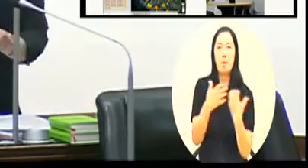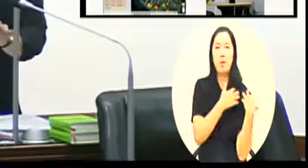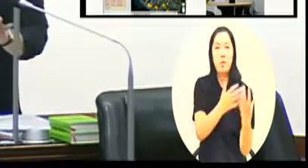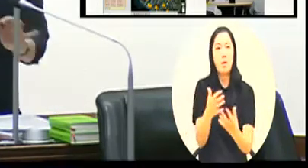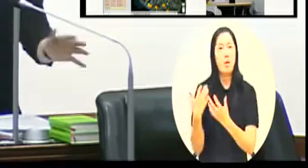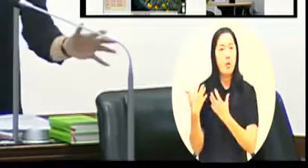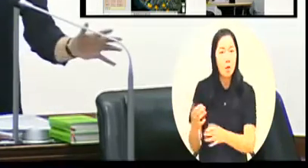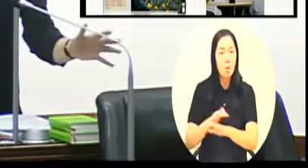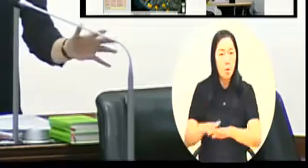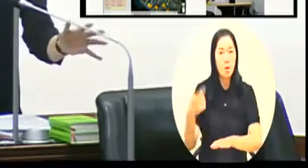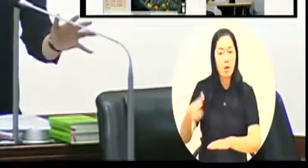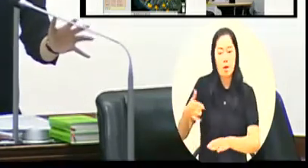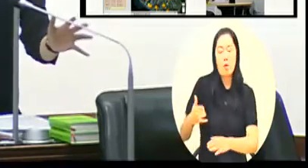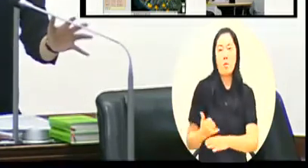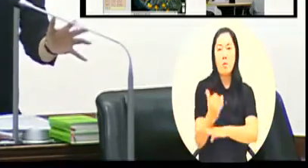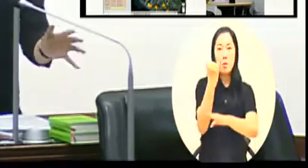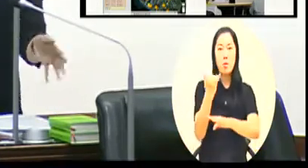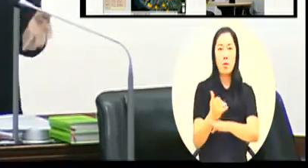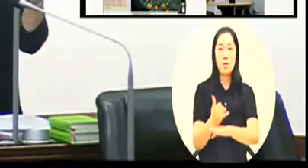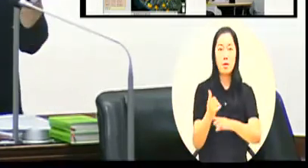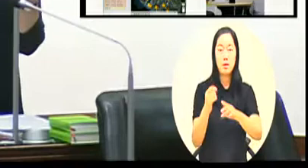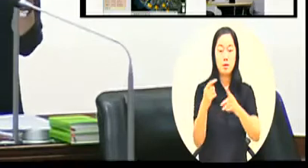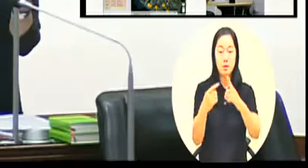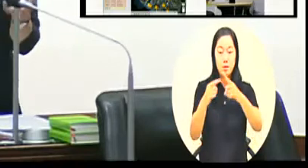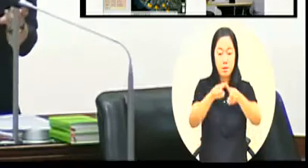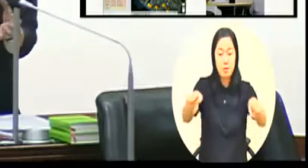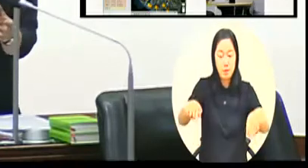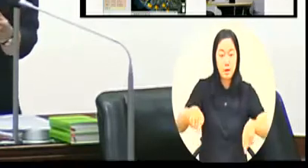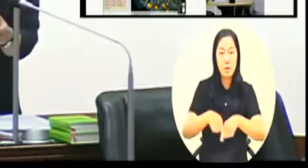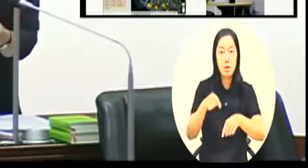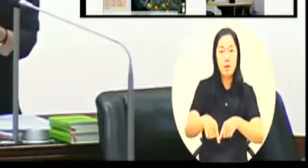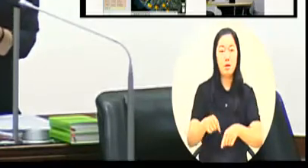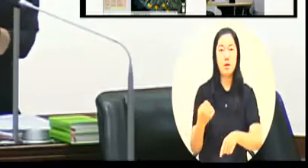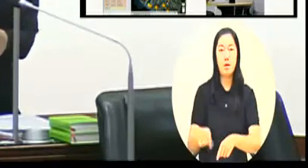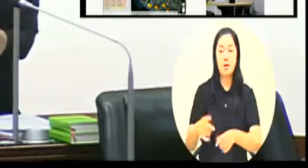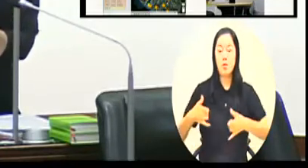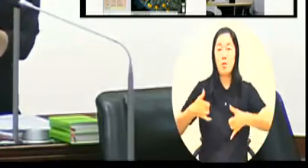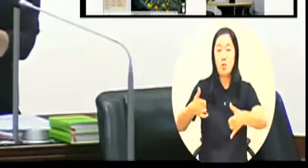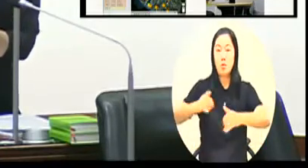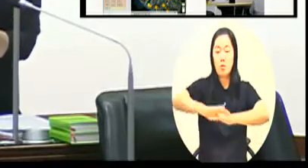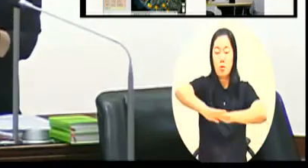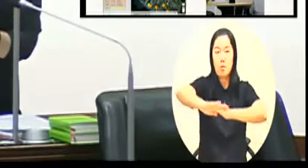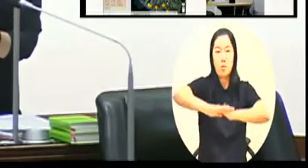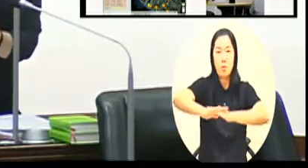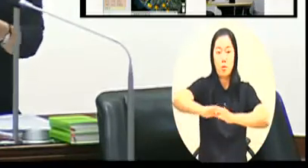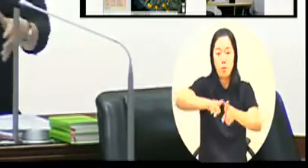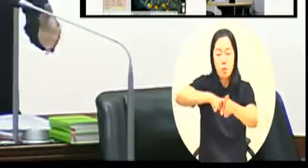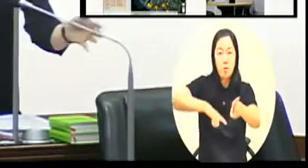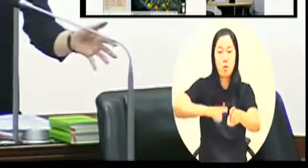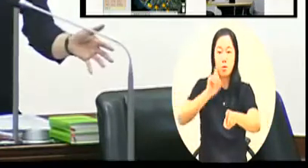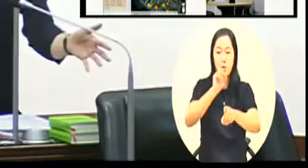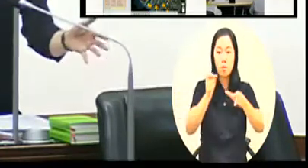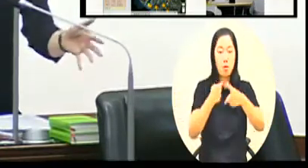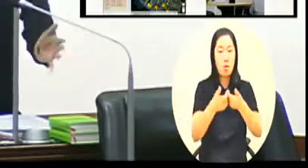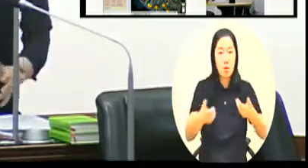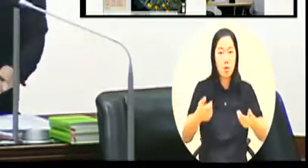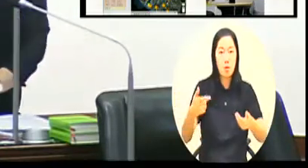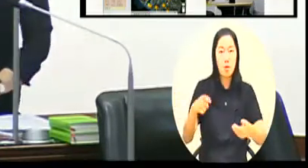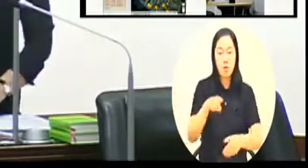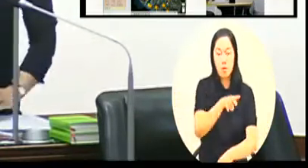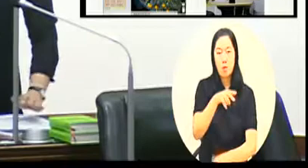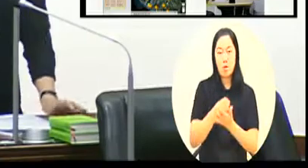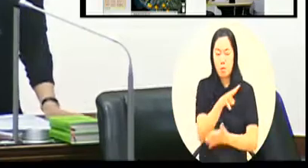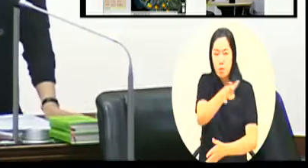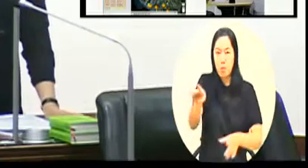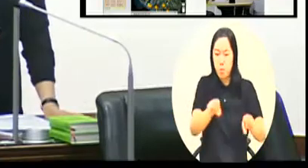或者是会滑倒的这些人孔盖，或者跟那个路面它的差距有10公分的，或者整个道路都是破损不堪